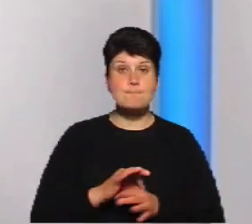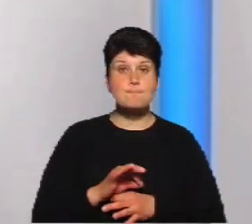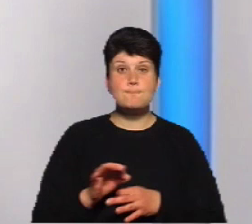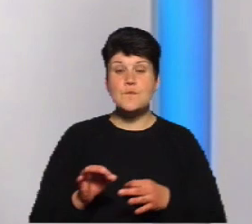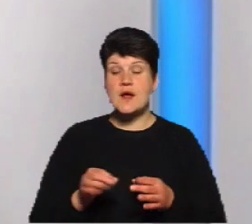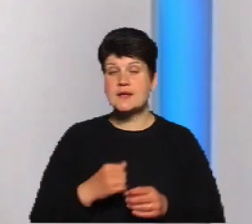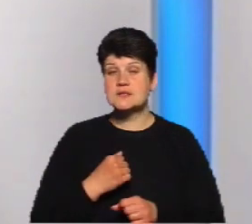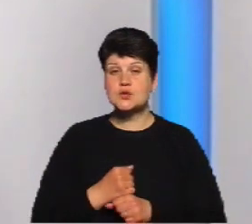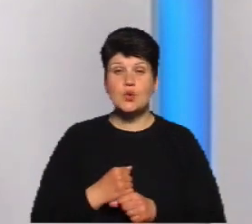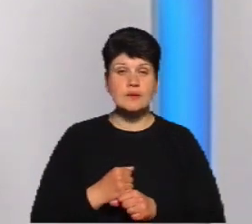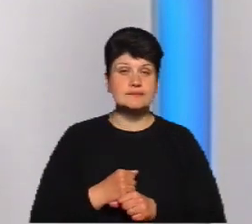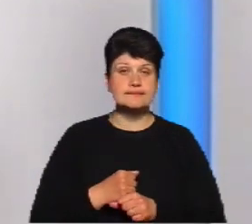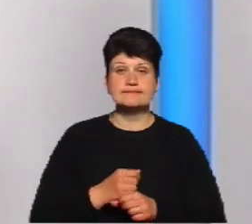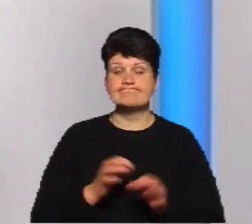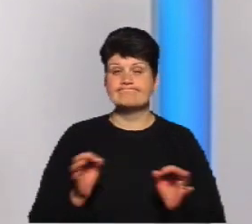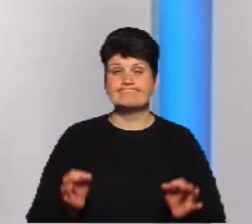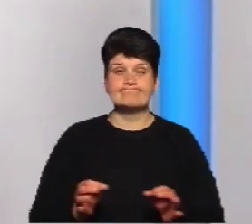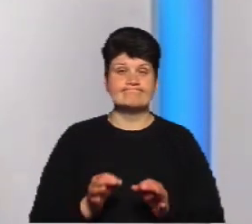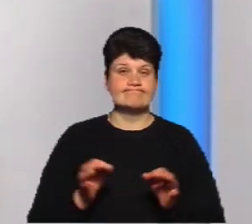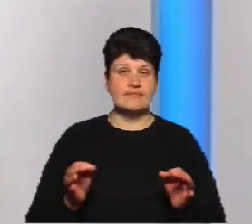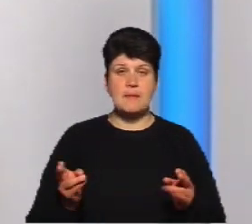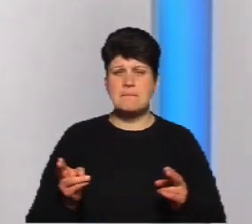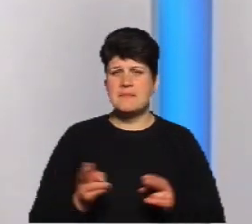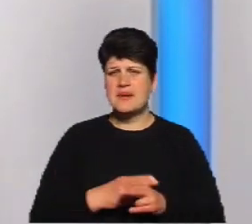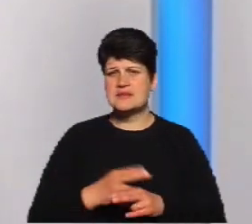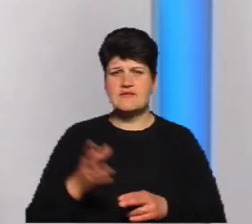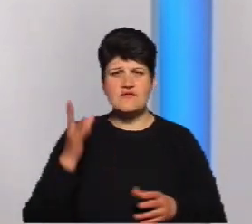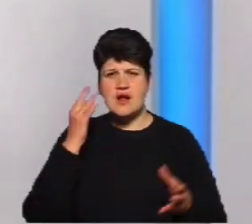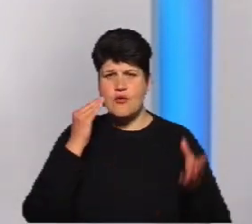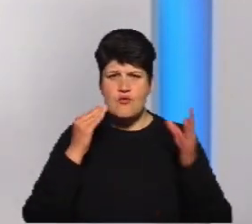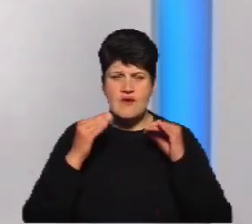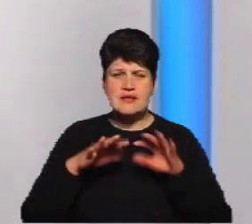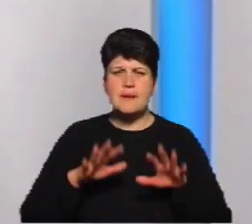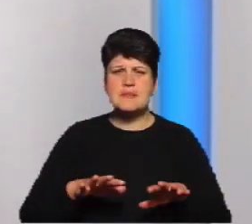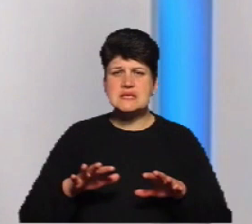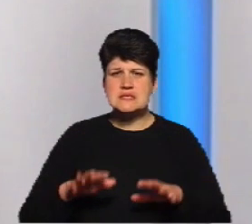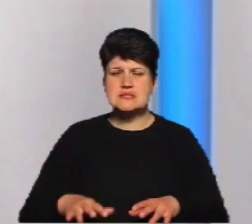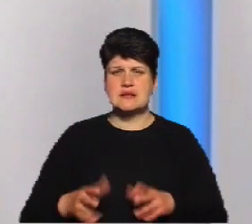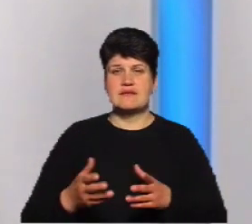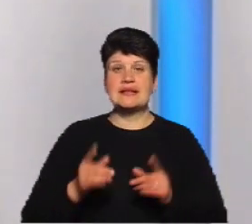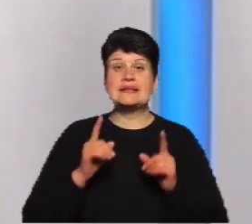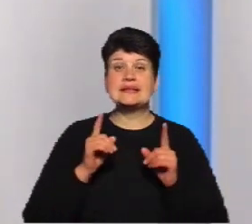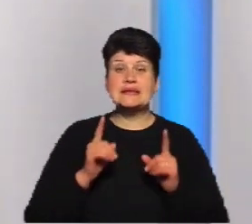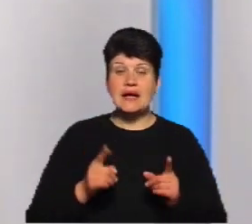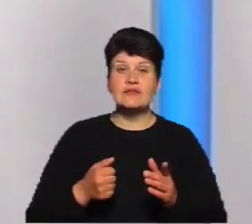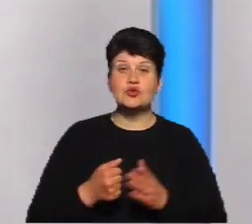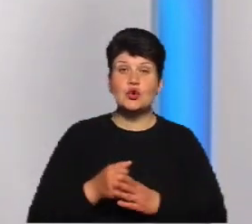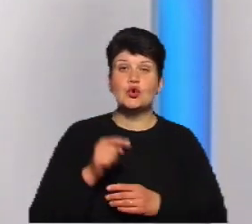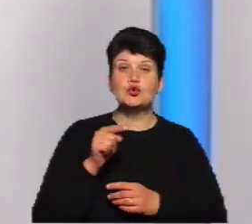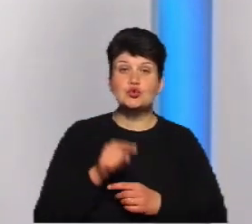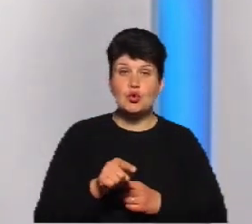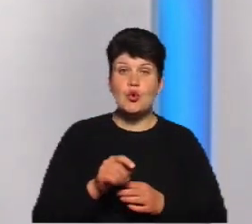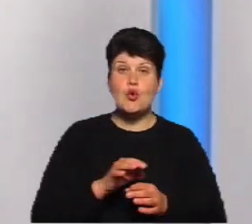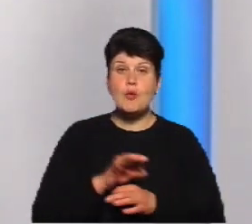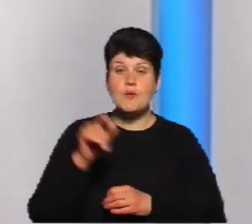зроблений нікудишній, без врахування місцевості. Навіть дійшов до того проєктант, що